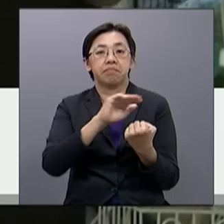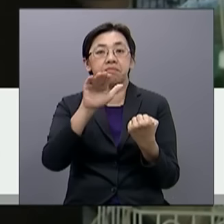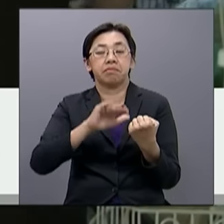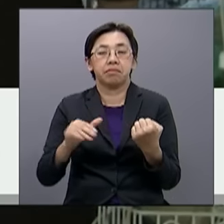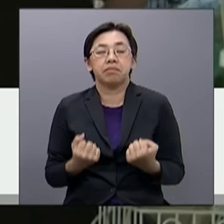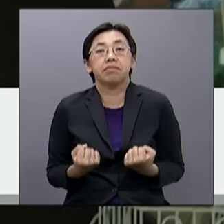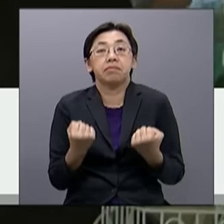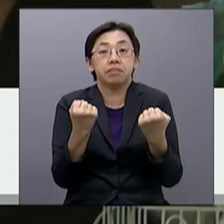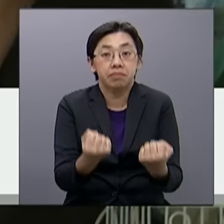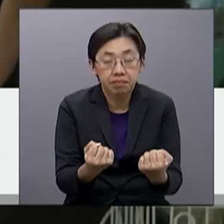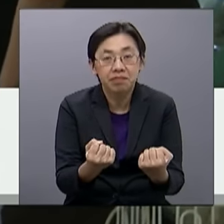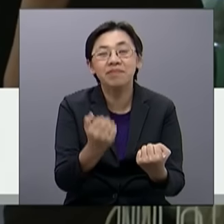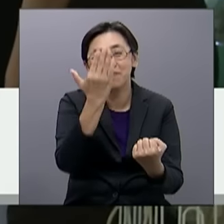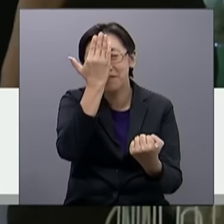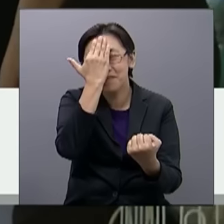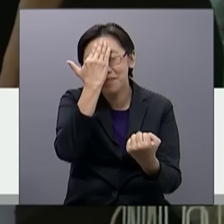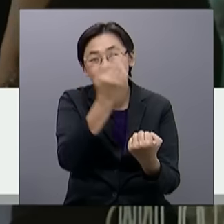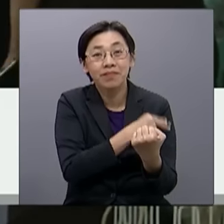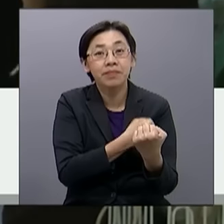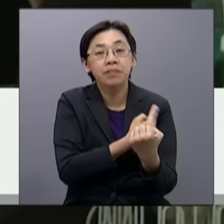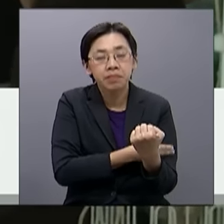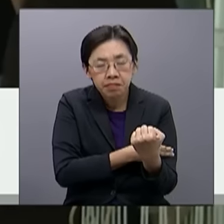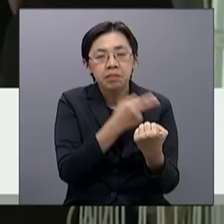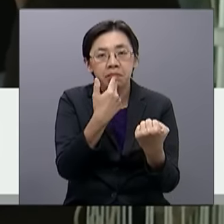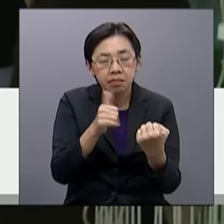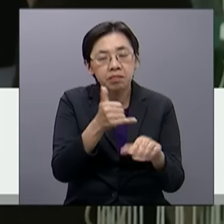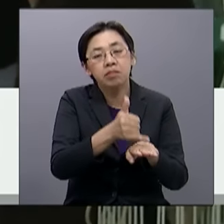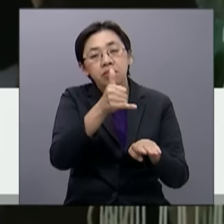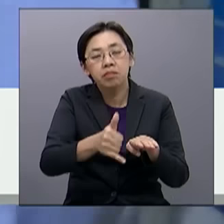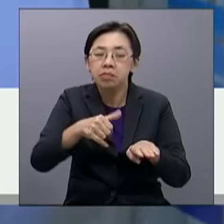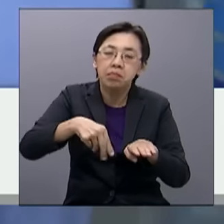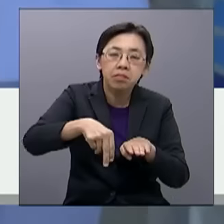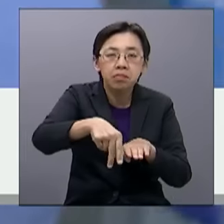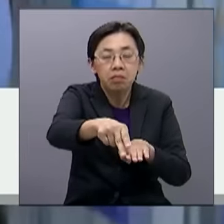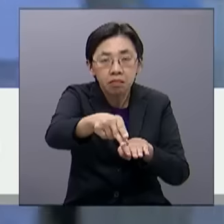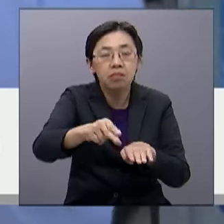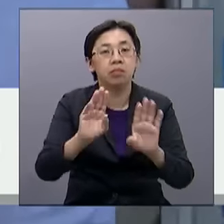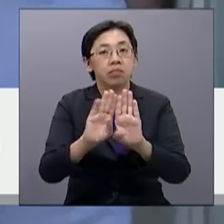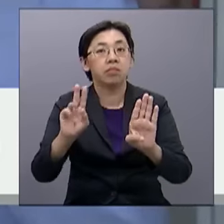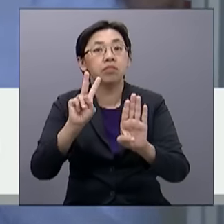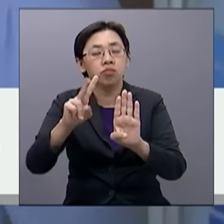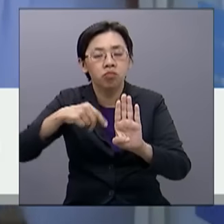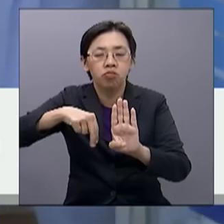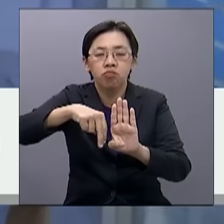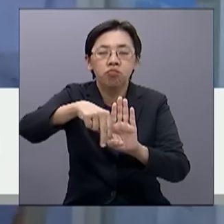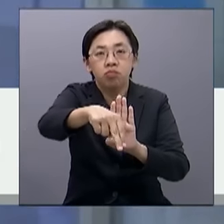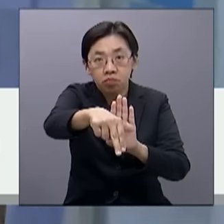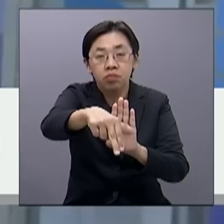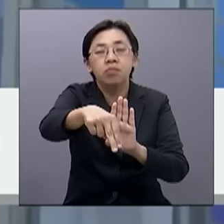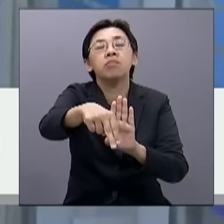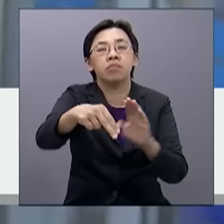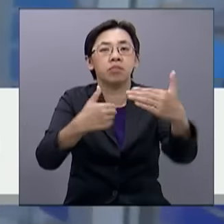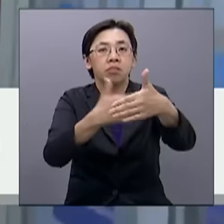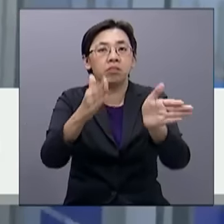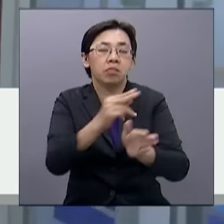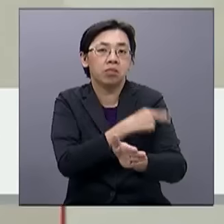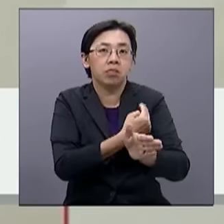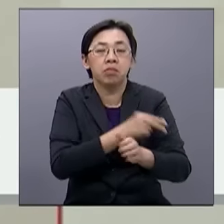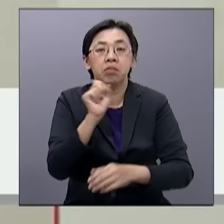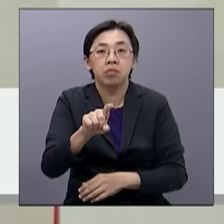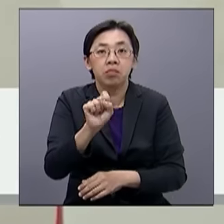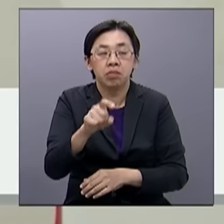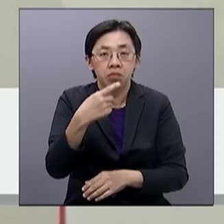ริเวณหน้าทางเข้าโรงพยาบาลก็เดินเข้าโรงพยาบาลโดยใช้เส้นทางประตู2เข้าไปในอาคารฉุกเฉินก่อนที่จะเดินไป